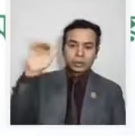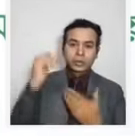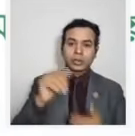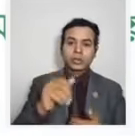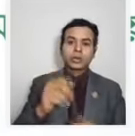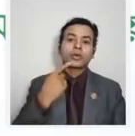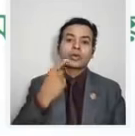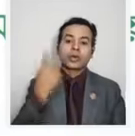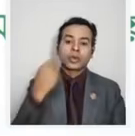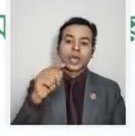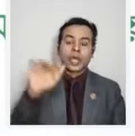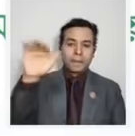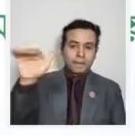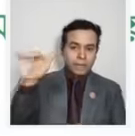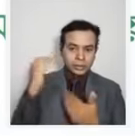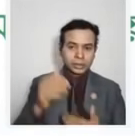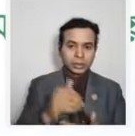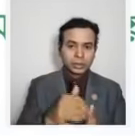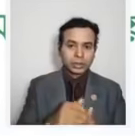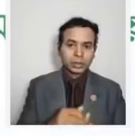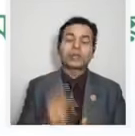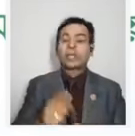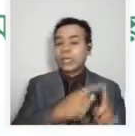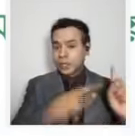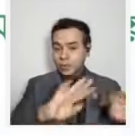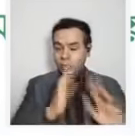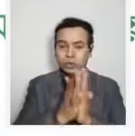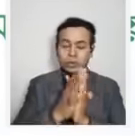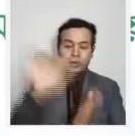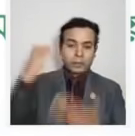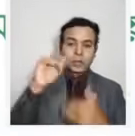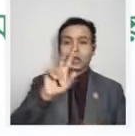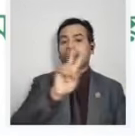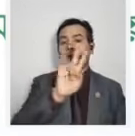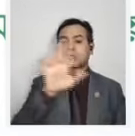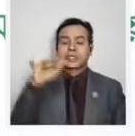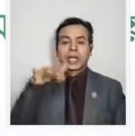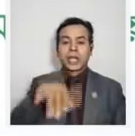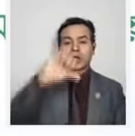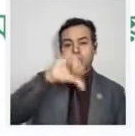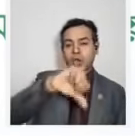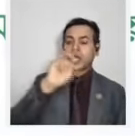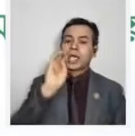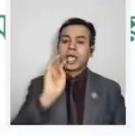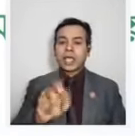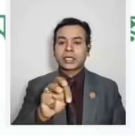ব্যক্তিগত সুরক্ষা সামগ্রী এ পর্যন্ত সংগৃহীত হয়েছে